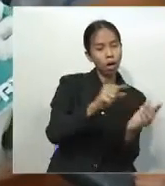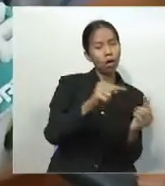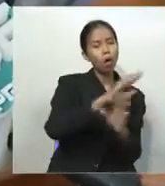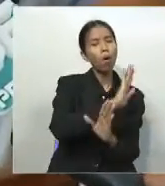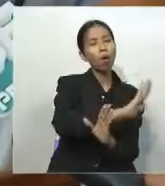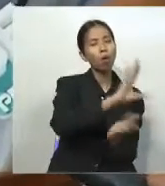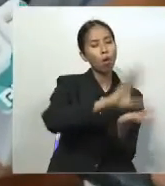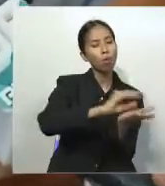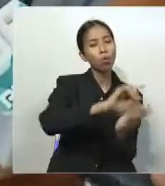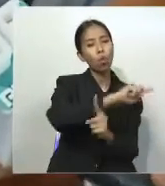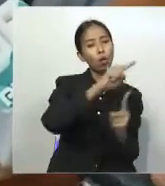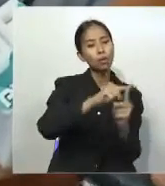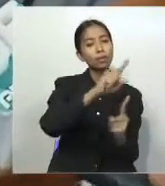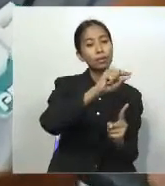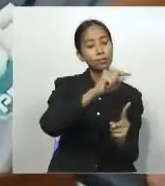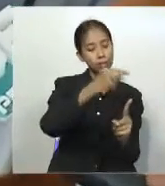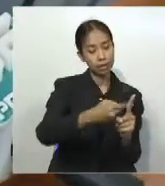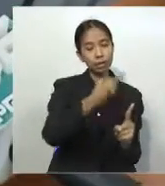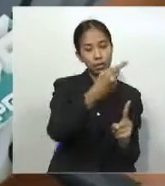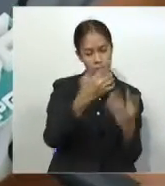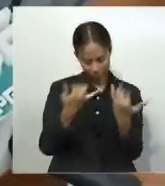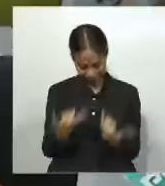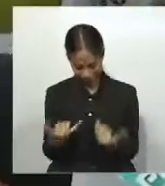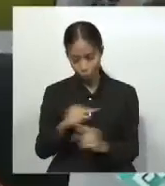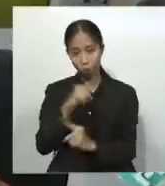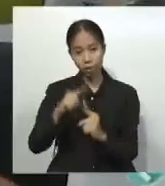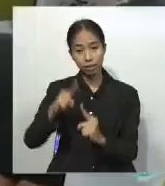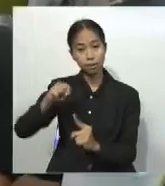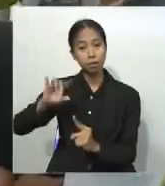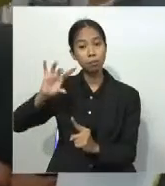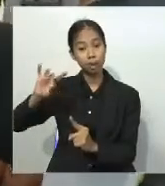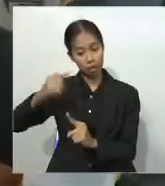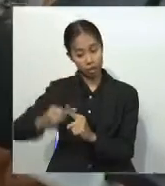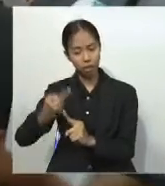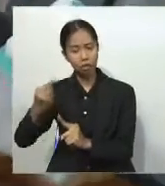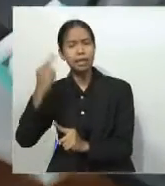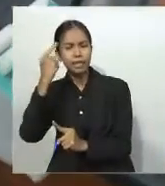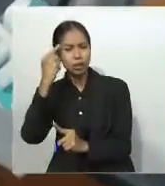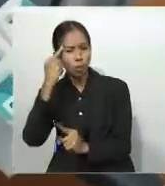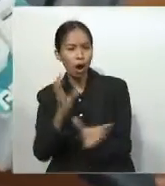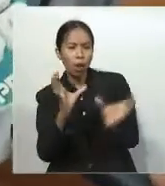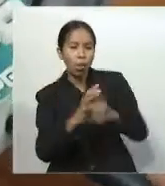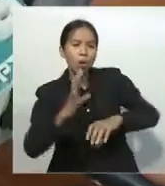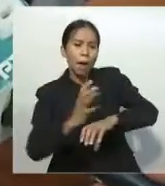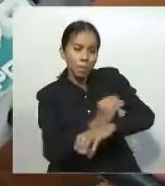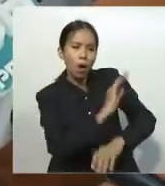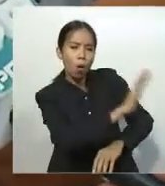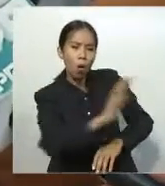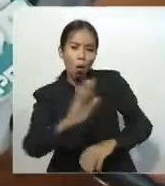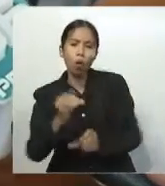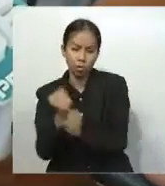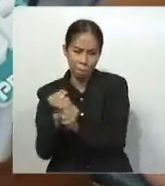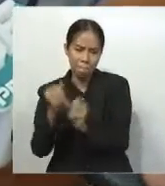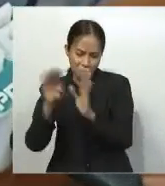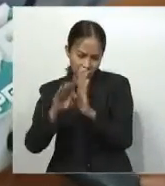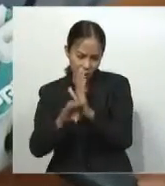มกราคมเชื่อว่าในปัจจุบันนี้ก็คือวันที่28มกราคมเนี่ยหลายพรรคการเมืองกำลังเร่งดำเนินการอยู่